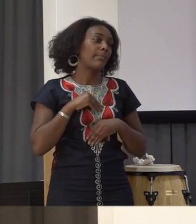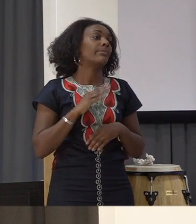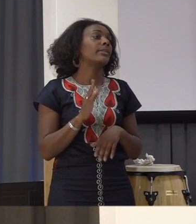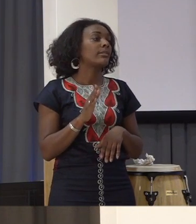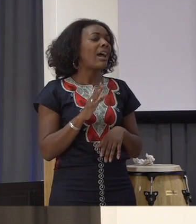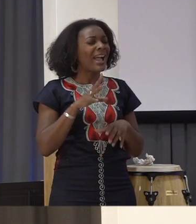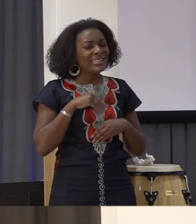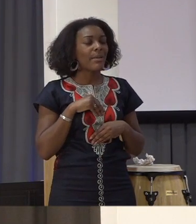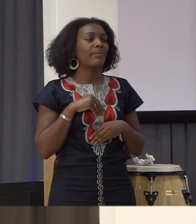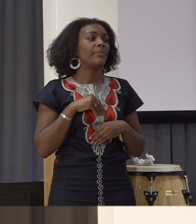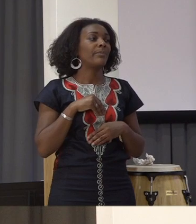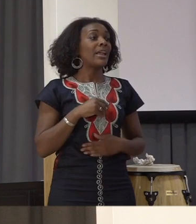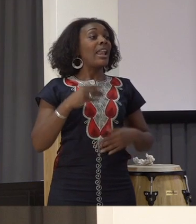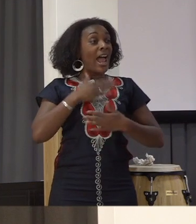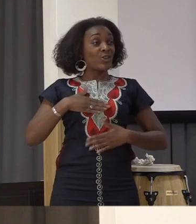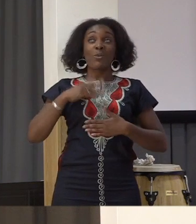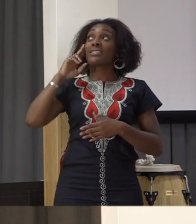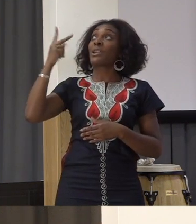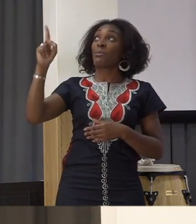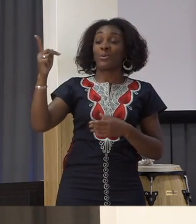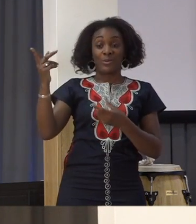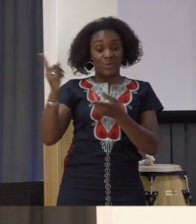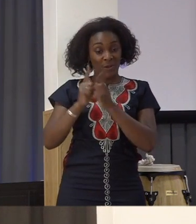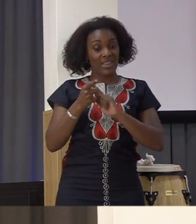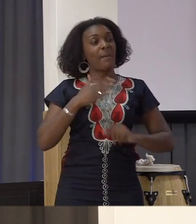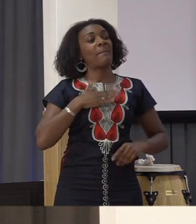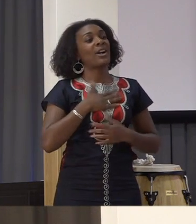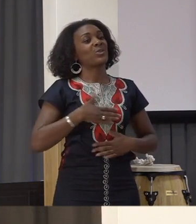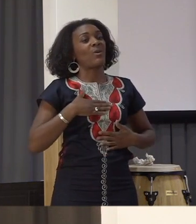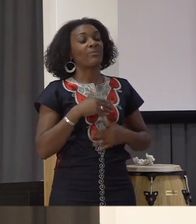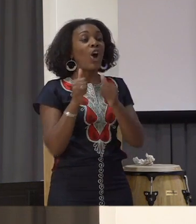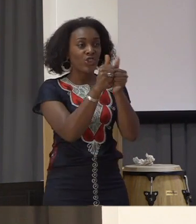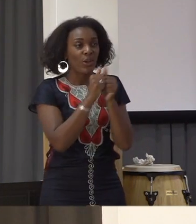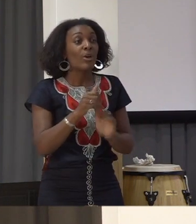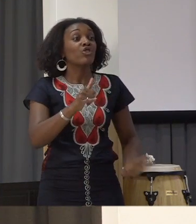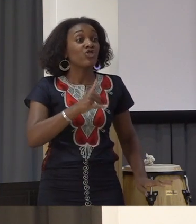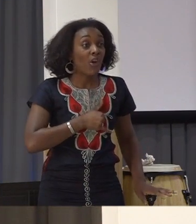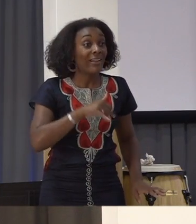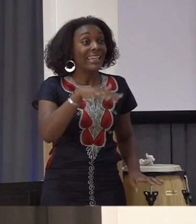la joie du Seigneur est notre joie. Lisez avec moi Jean 15, 11. Jean 15, 11.